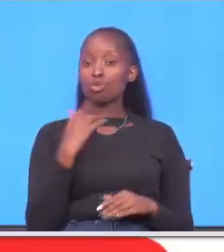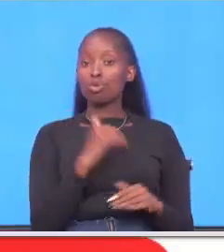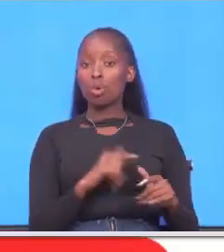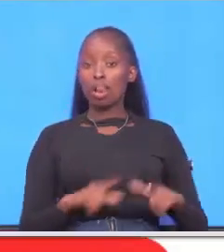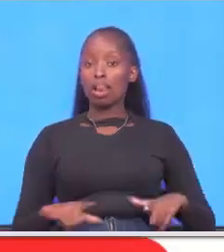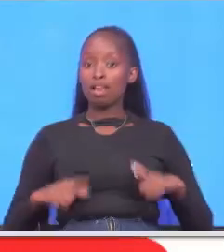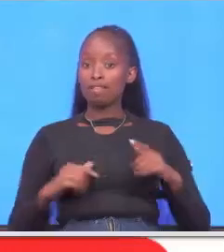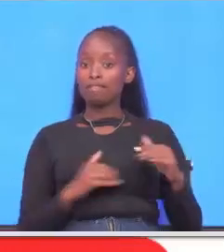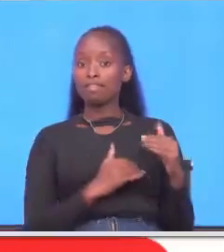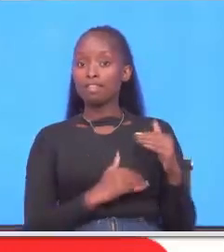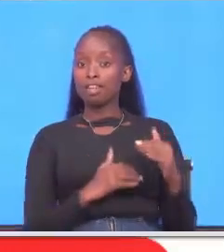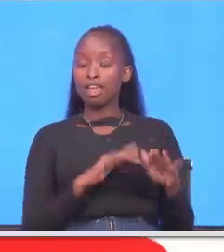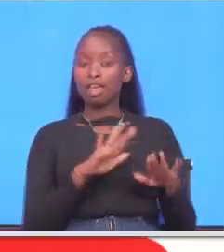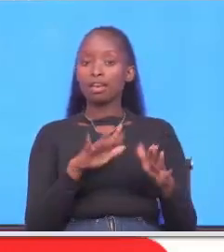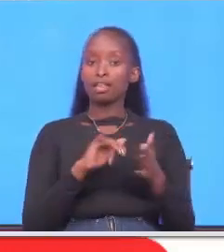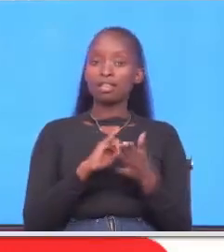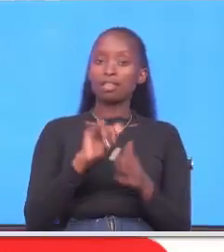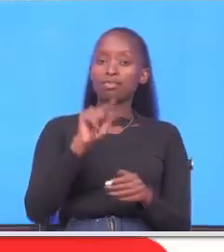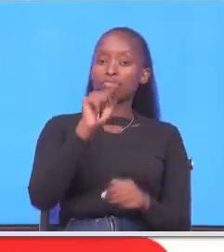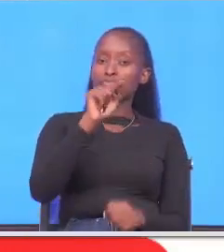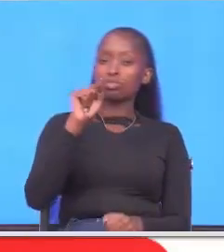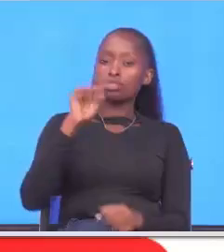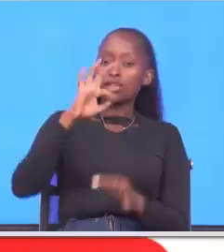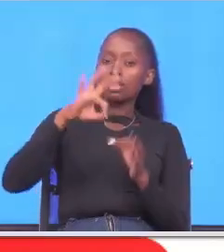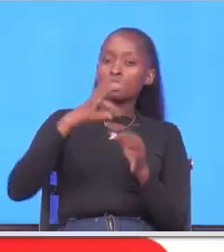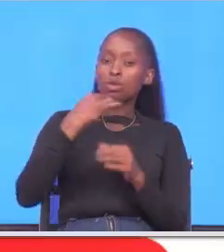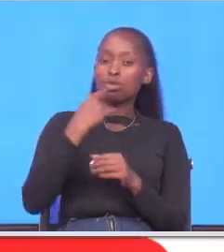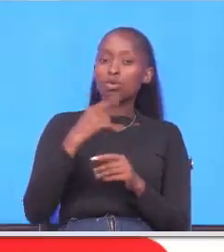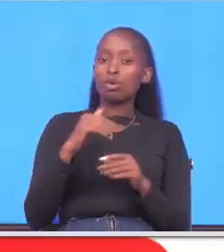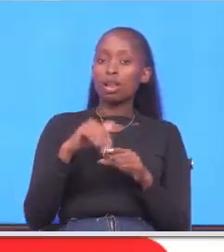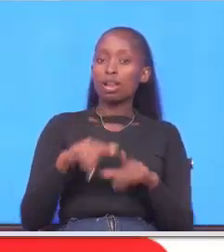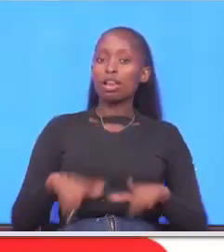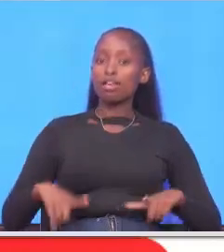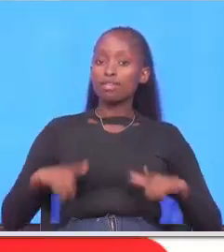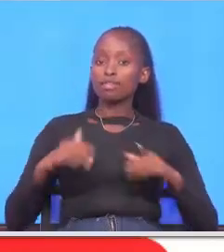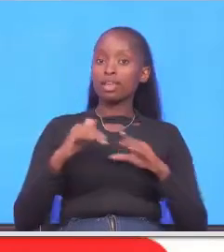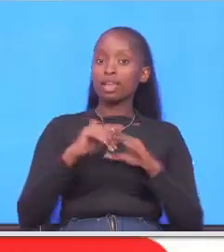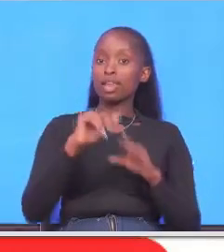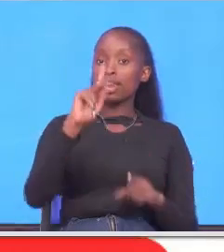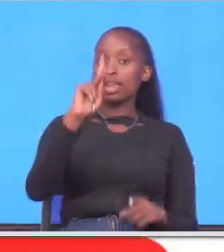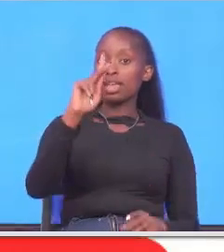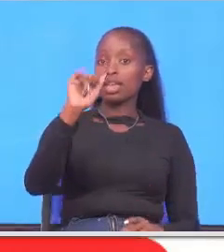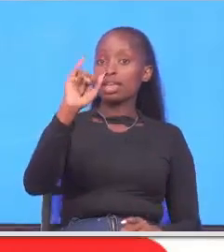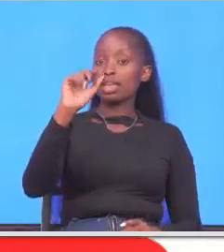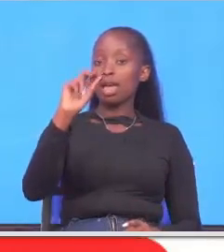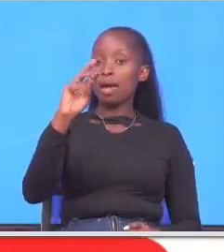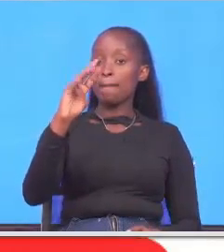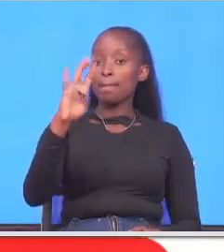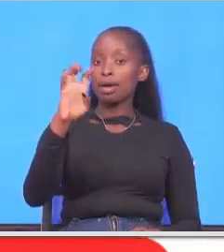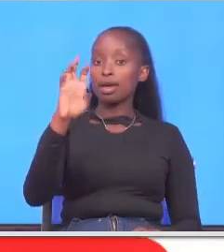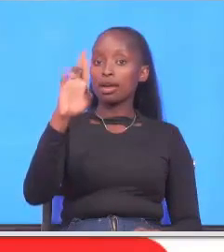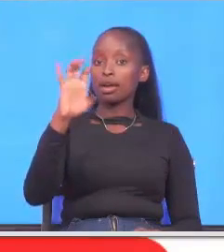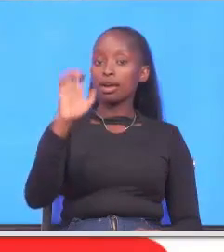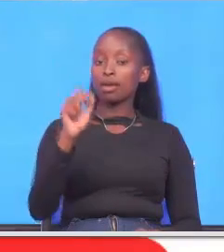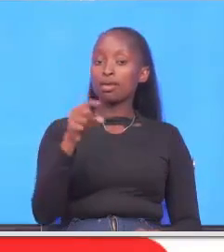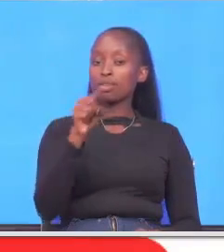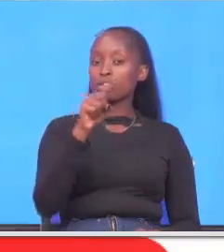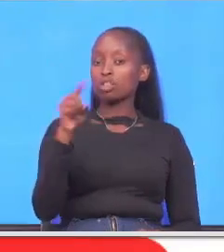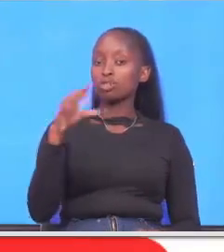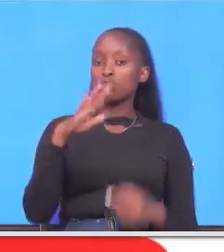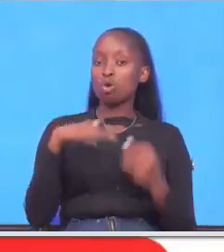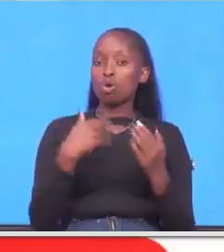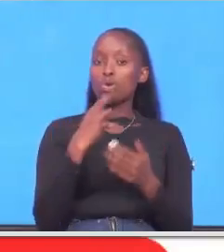particularly those who are downstream in Kiambere, their waters are now at 89